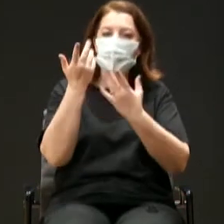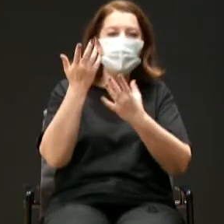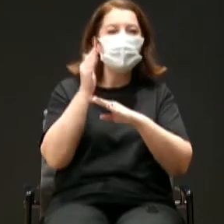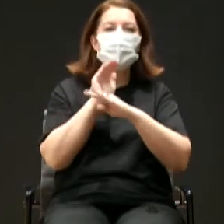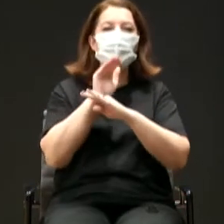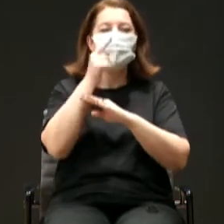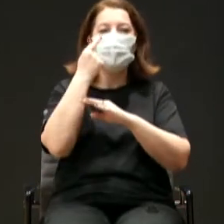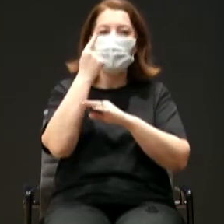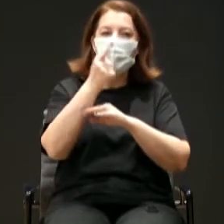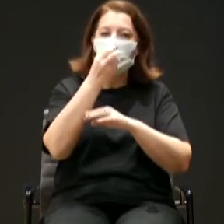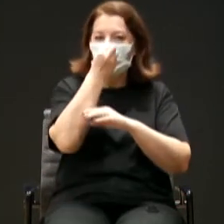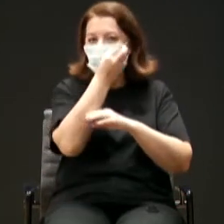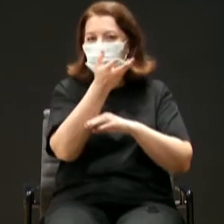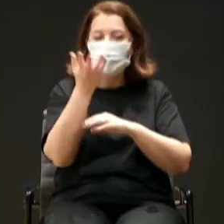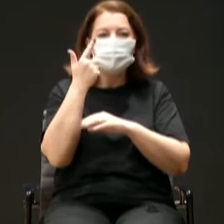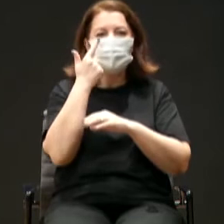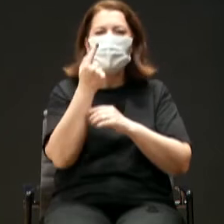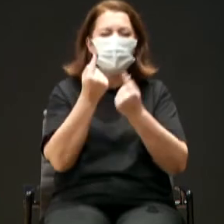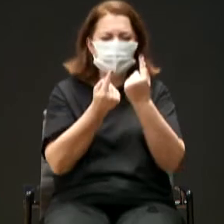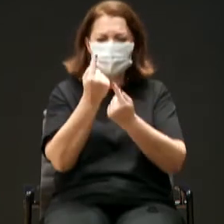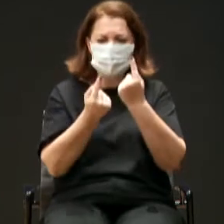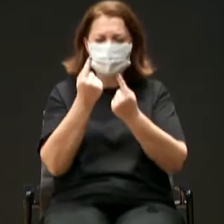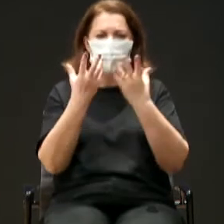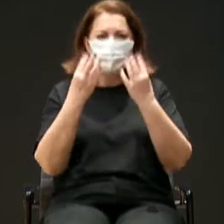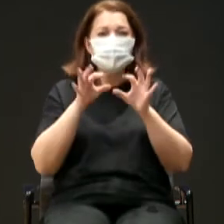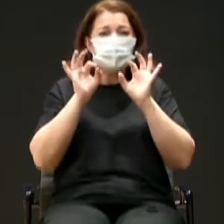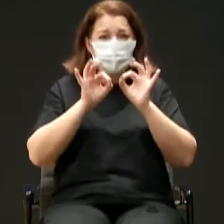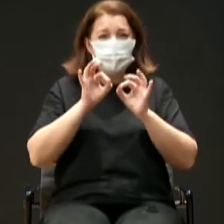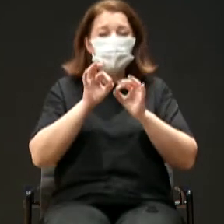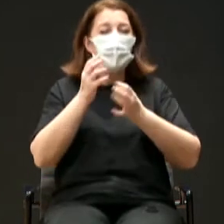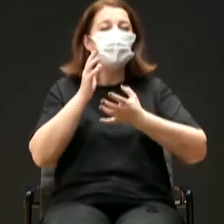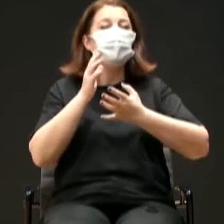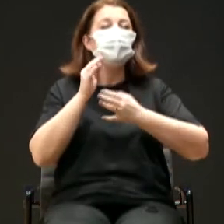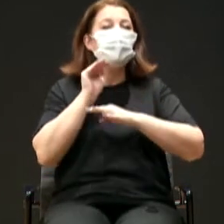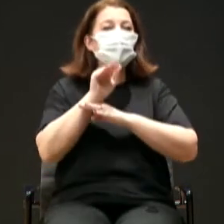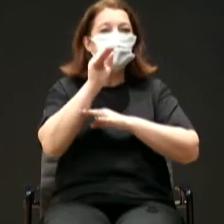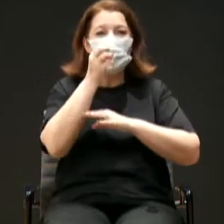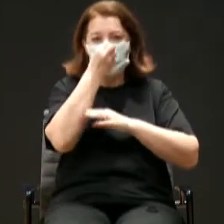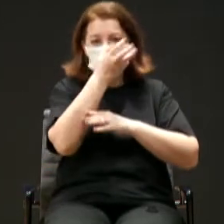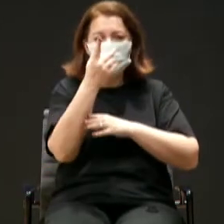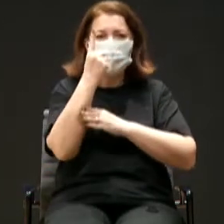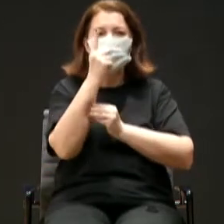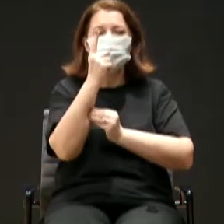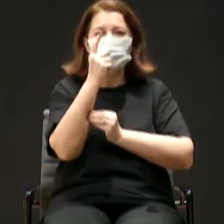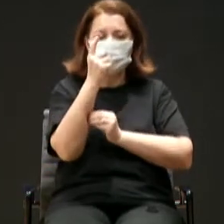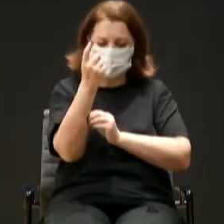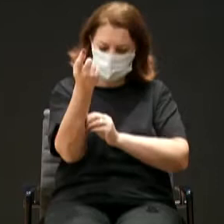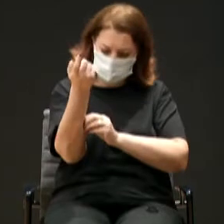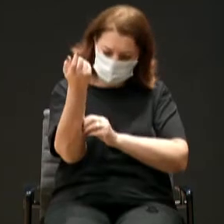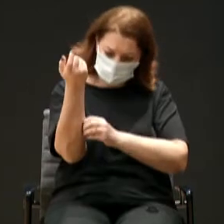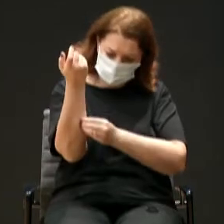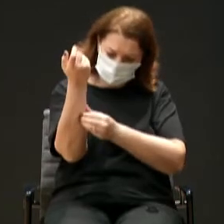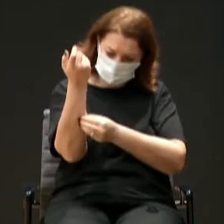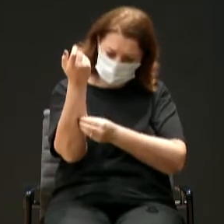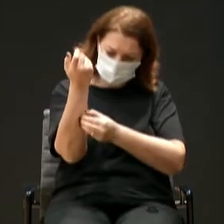toplam 14 ürün ekimi gerçekleşmiştir. Daha şimdiden yaşam bahçemizden 1 ton mahsul toplamış bulunmaktayız.